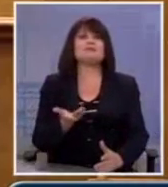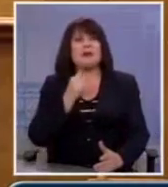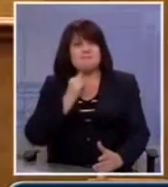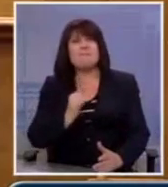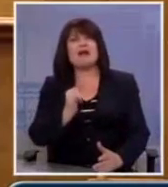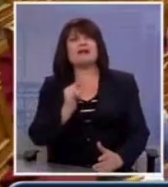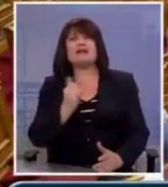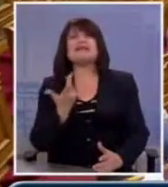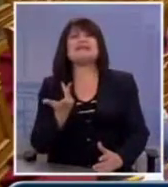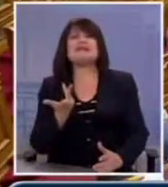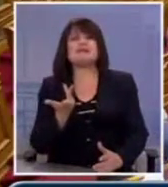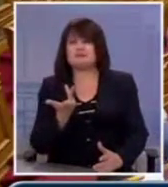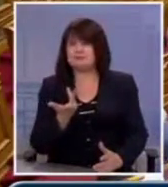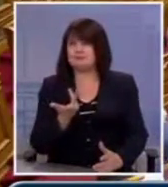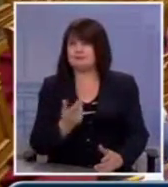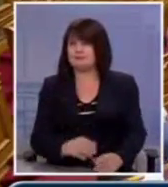Ήσασταν πάντα.